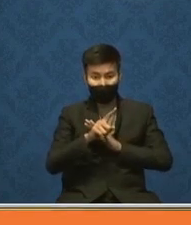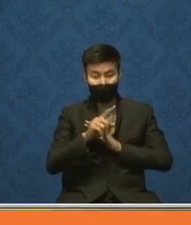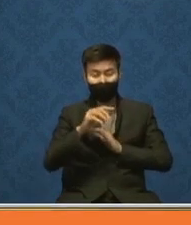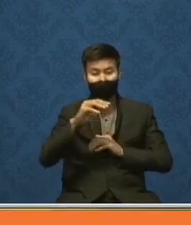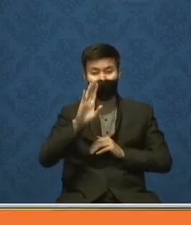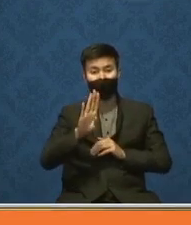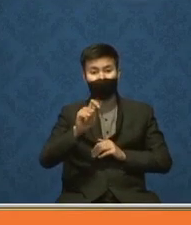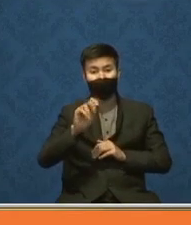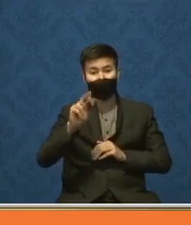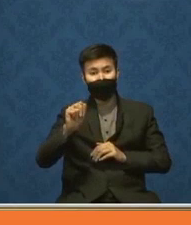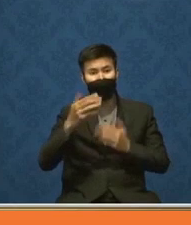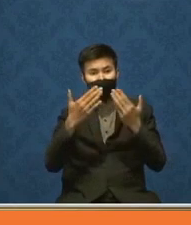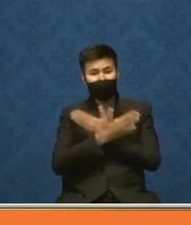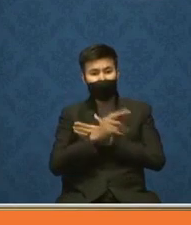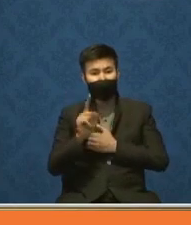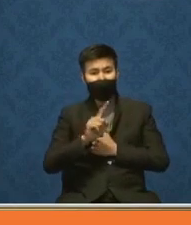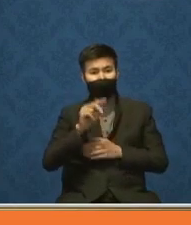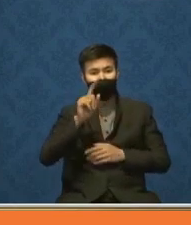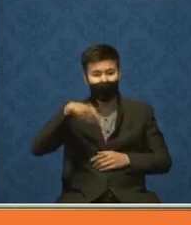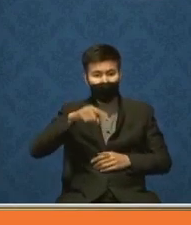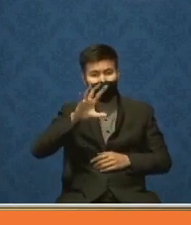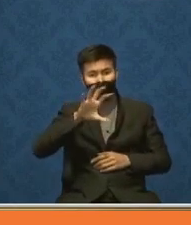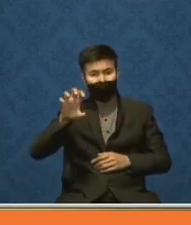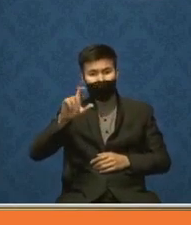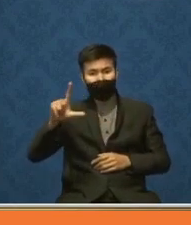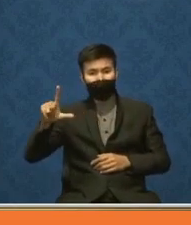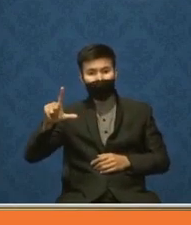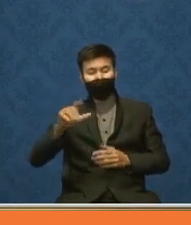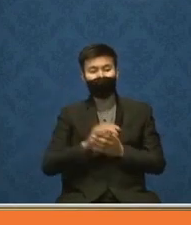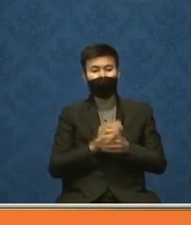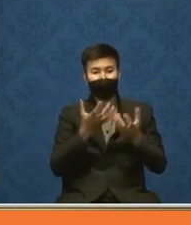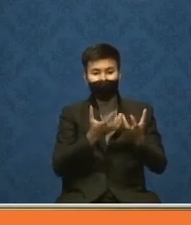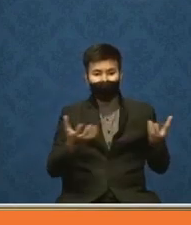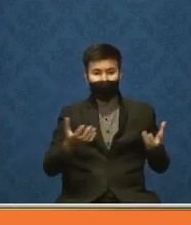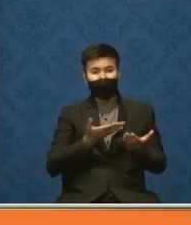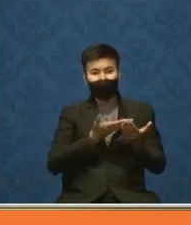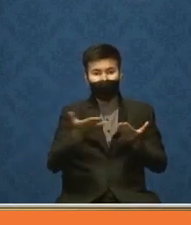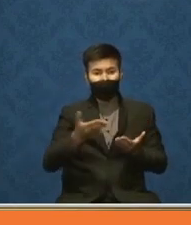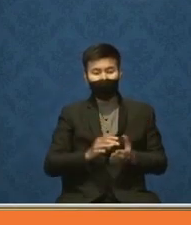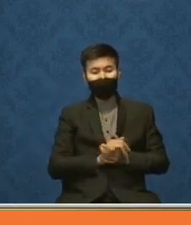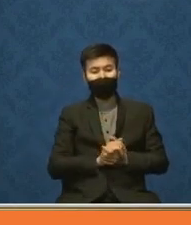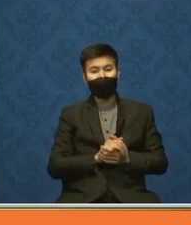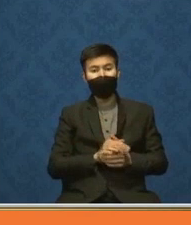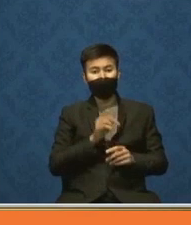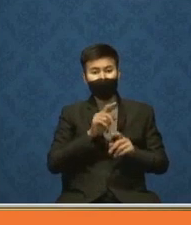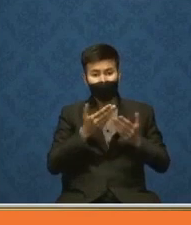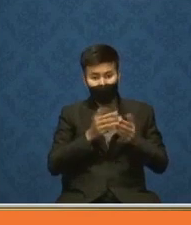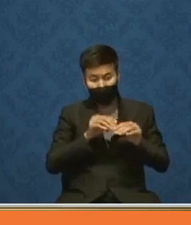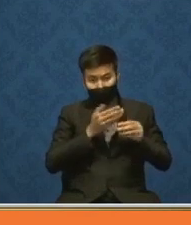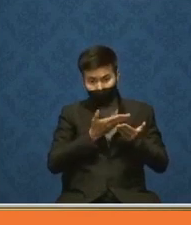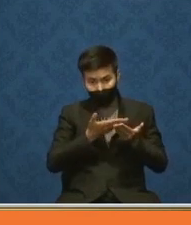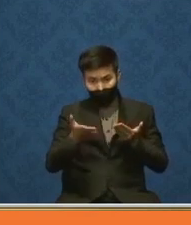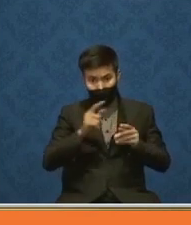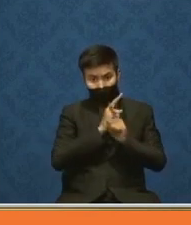แปลงสภาวะภูมิอากาศ Climate Change นะครับ 1,500 ล้านเป็นงบประมาณซื้อเครื่องอุปกรณ์ของกรมอุตุที่จริงแล้วต้องซื้อตามมาตรฐานการบิ